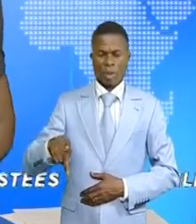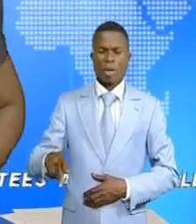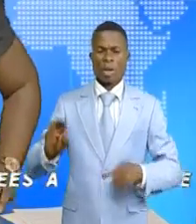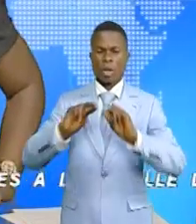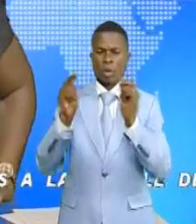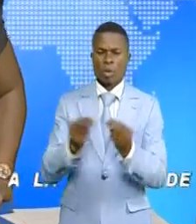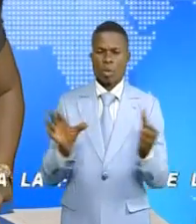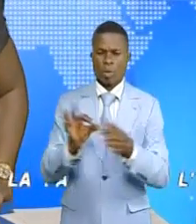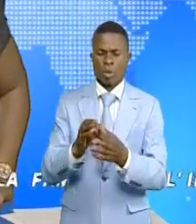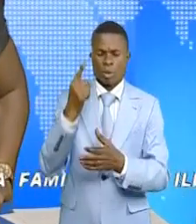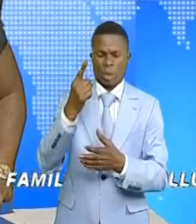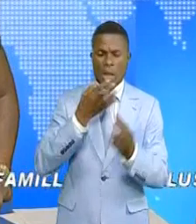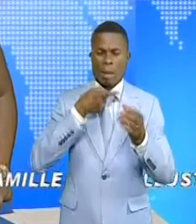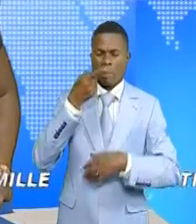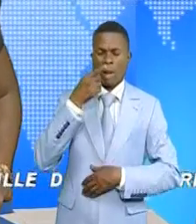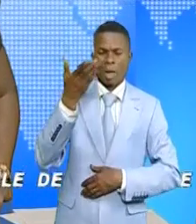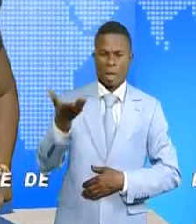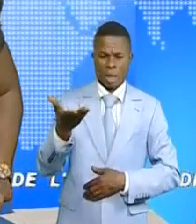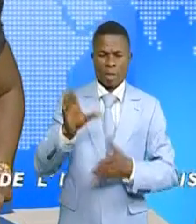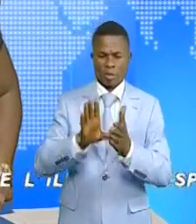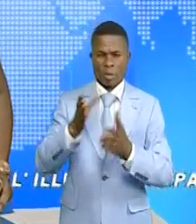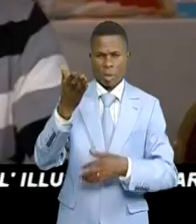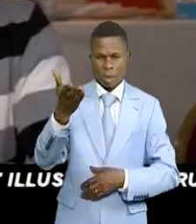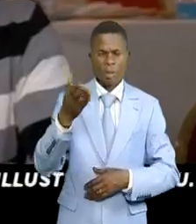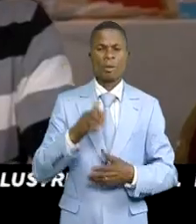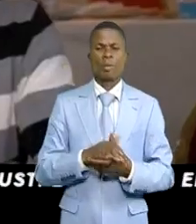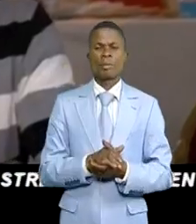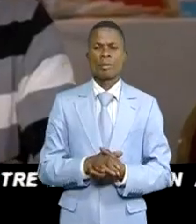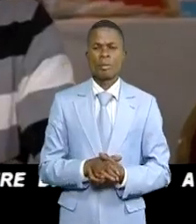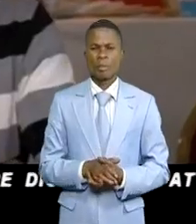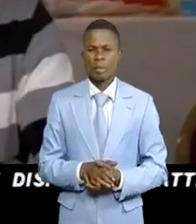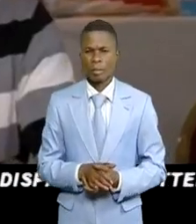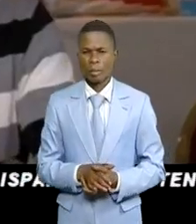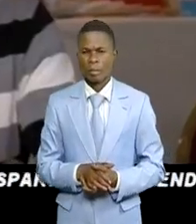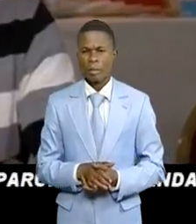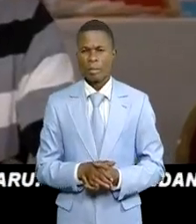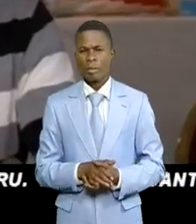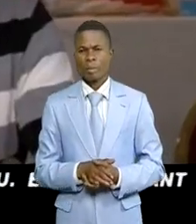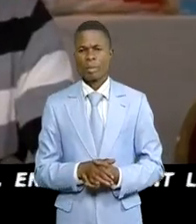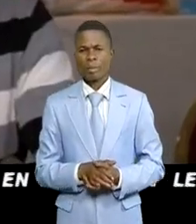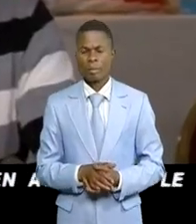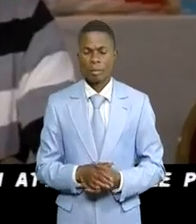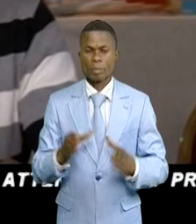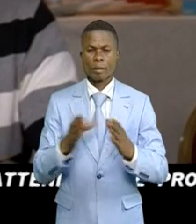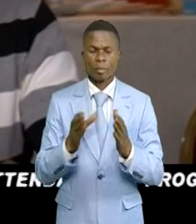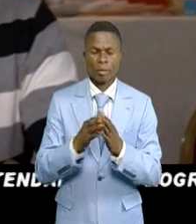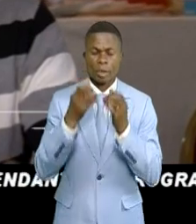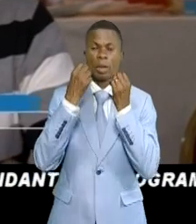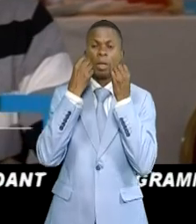sont exprimés à ce sujet. Cédric Enina. Nous avons appris avec